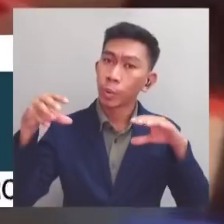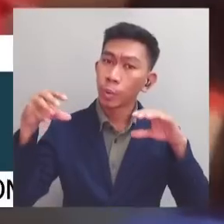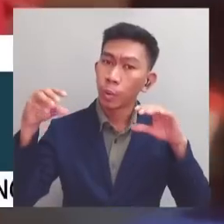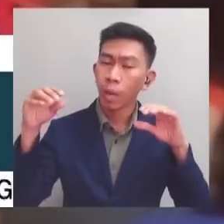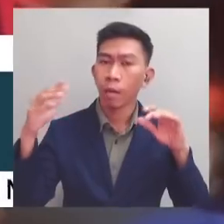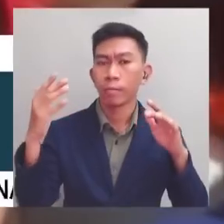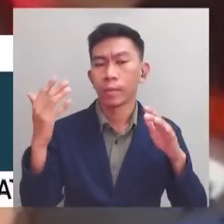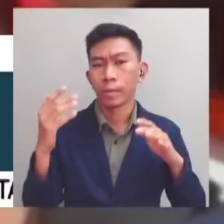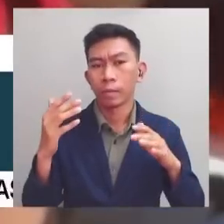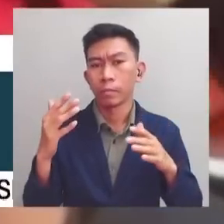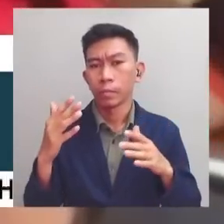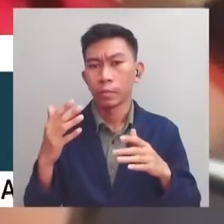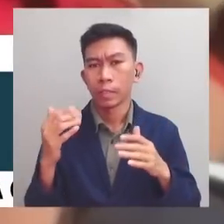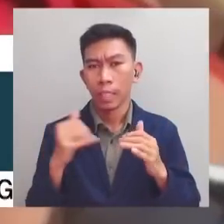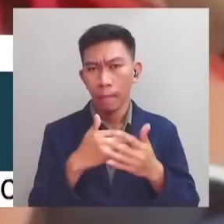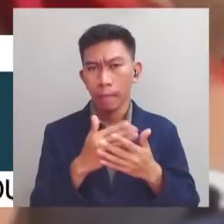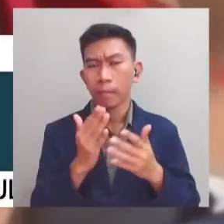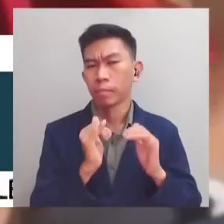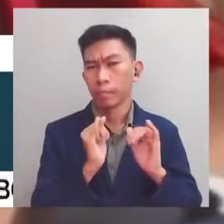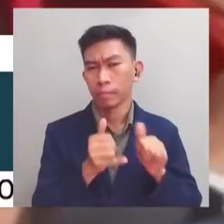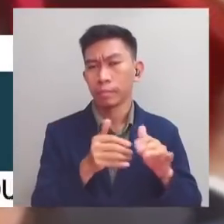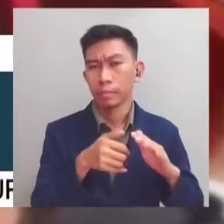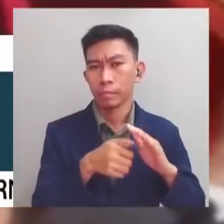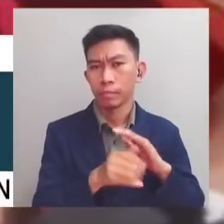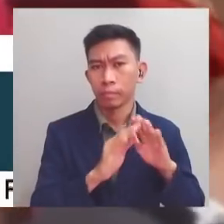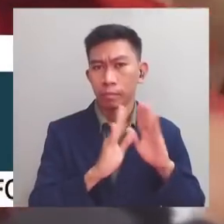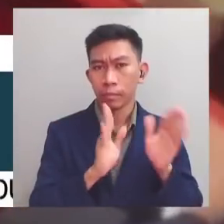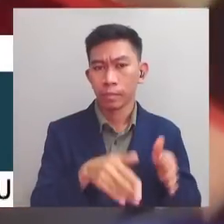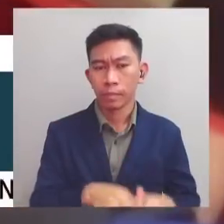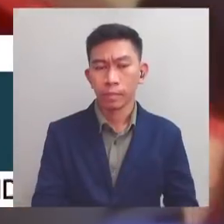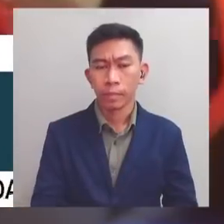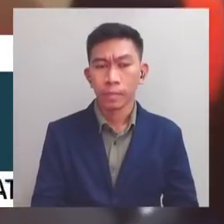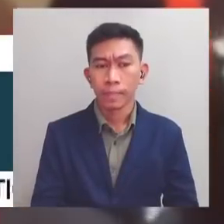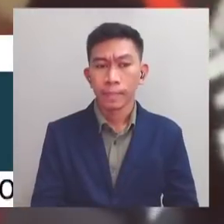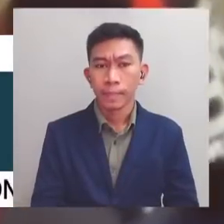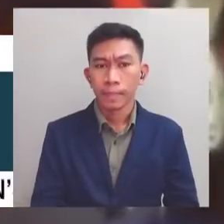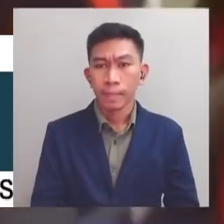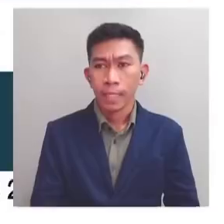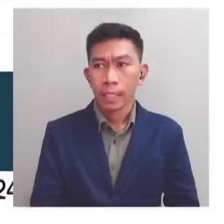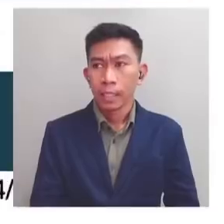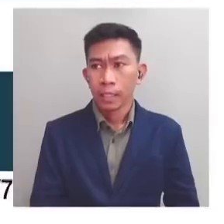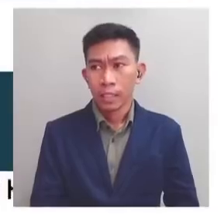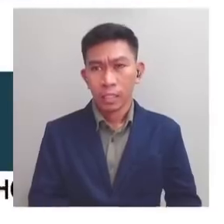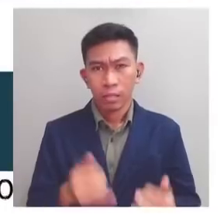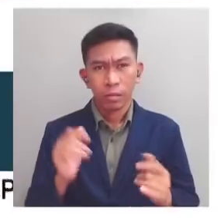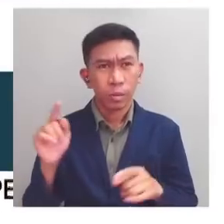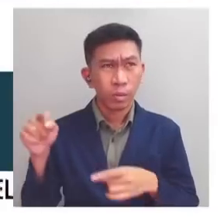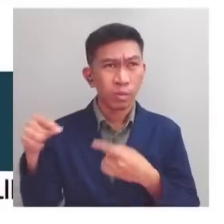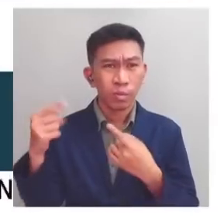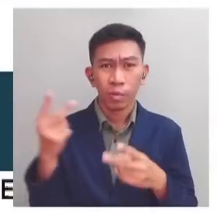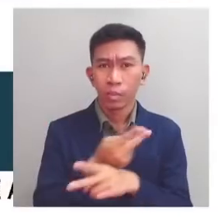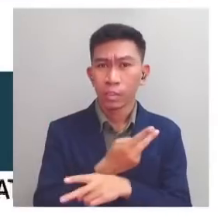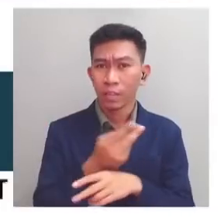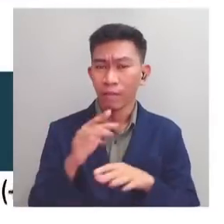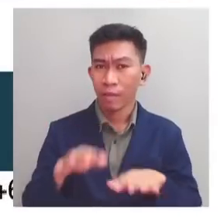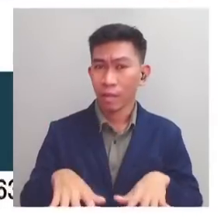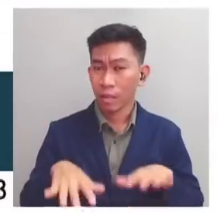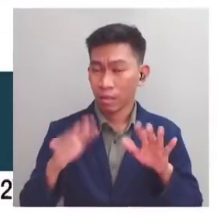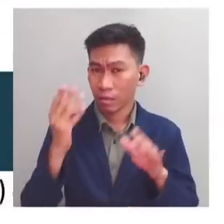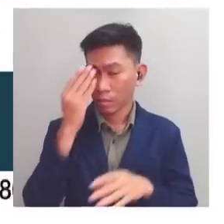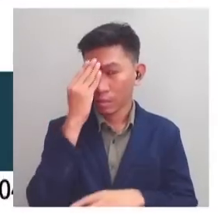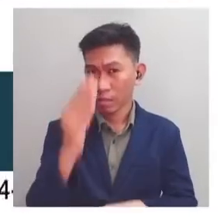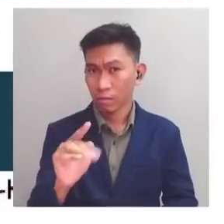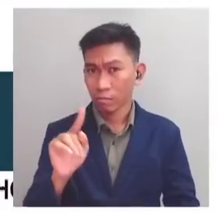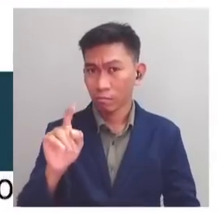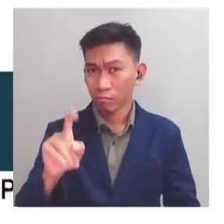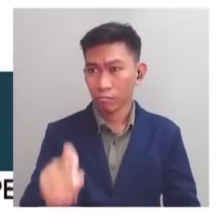hindi na nag-stay na lang po sa mga bahay nila. Vice Governor, is this the worst flooding you've seen in Bulacan or hit